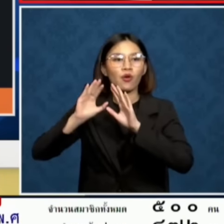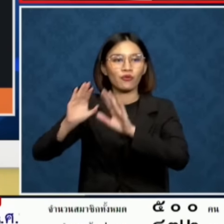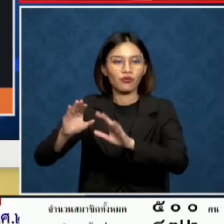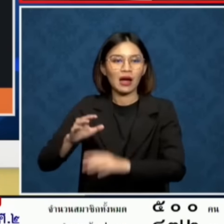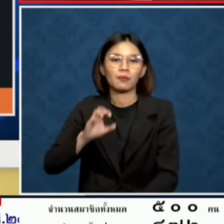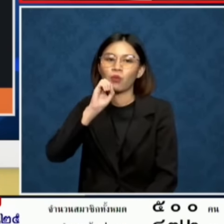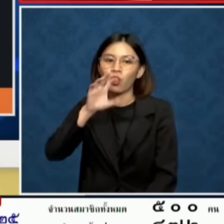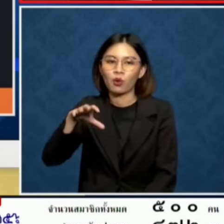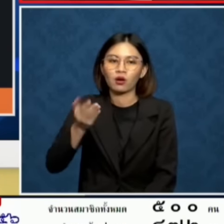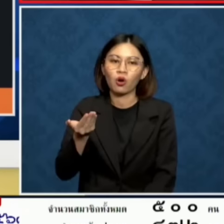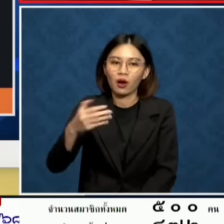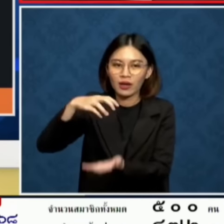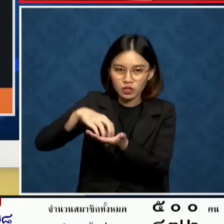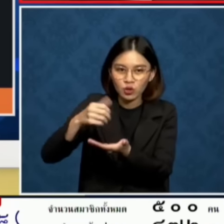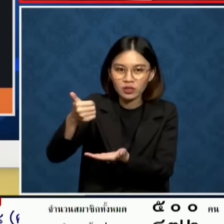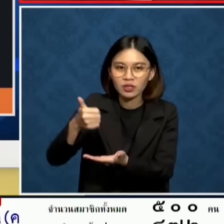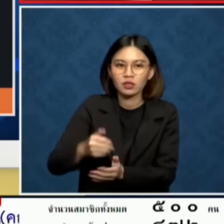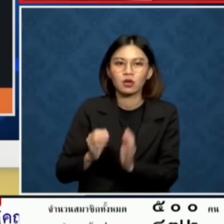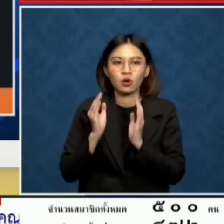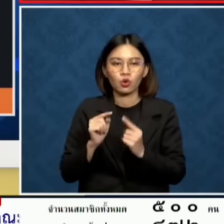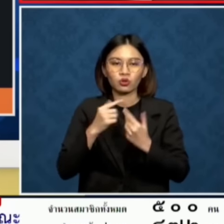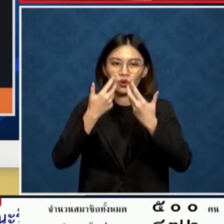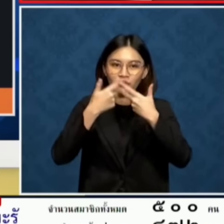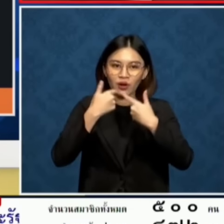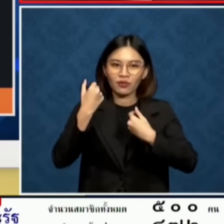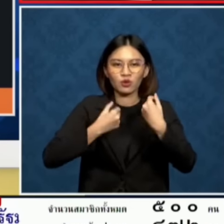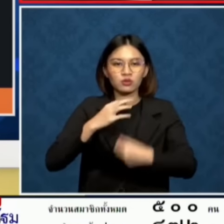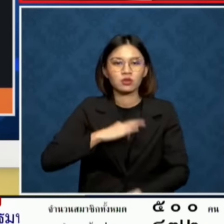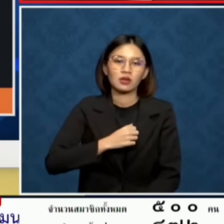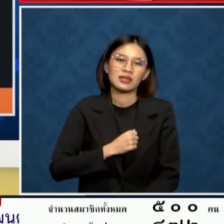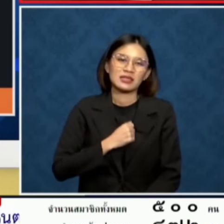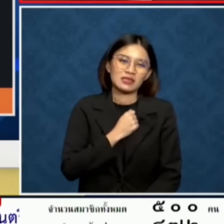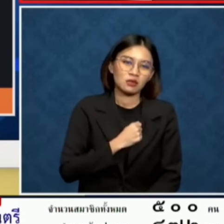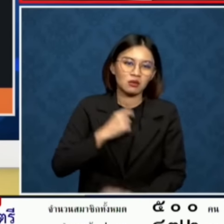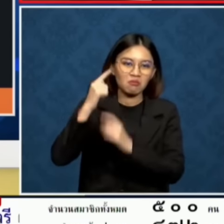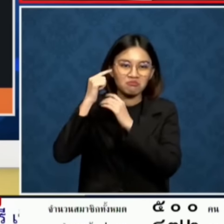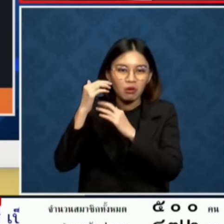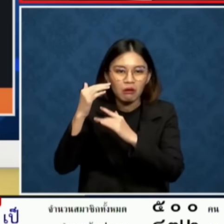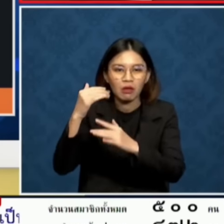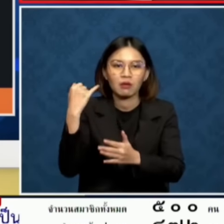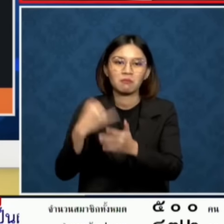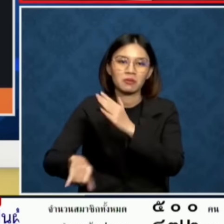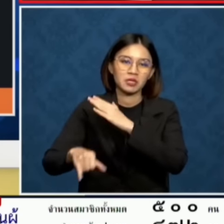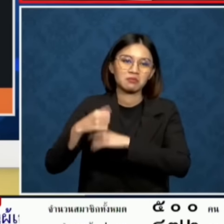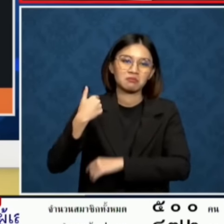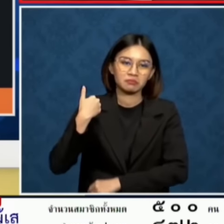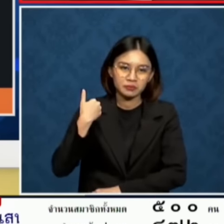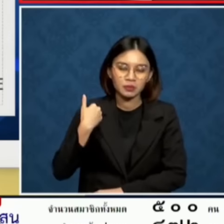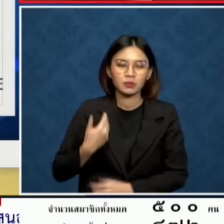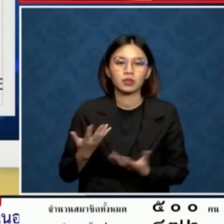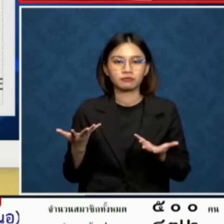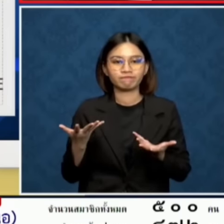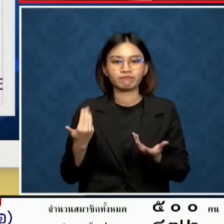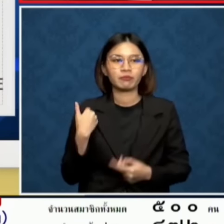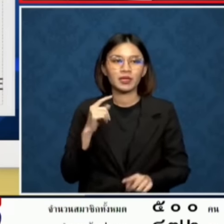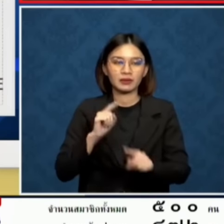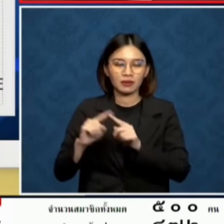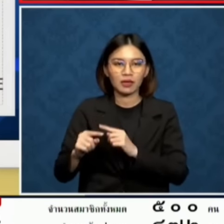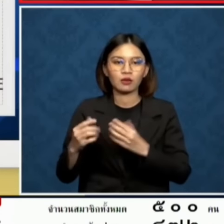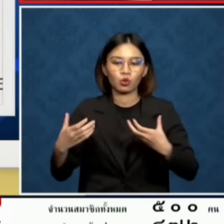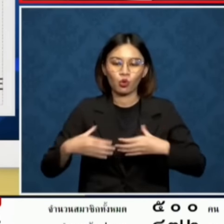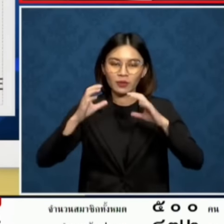คดีต้องเรียนว่าคนในอุตสาหกรรมยานยนต์เขาเสียใจแล้วก็ผิดหวังกับคำตอบท่านมากๆนะครับท่านประธานครับจริงๆมีหลายอย่างที่รัฐบ